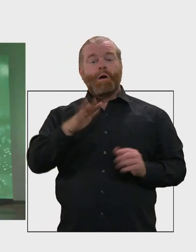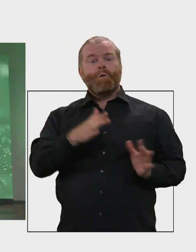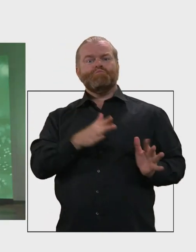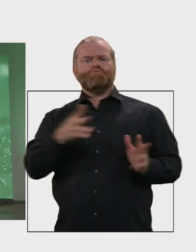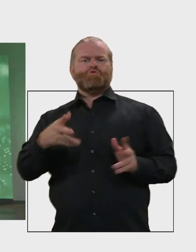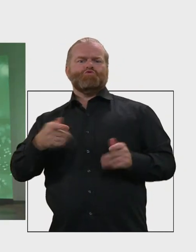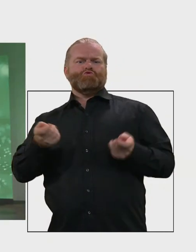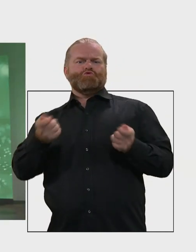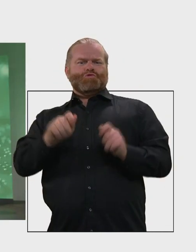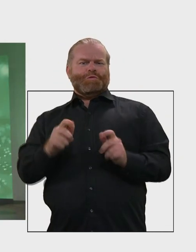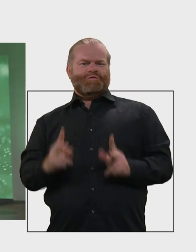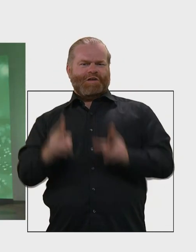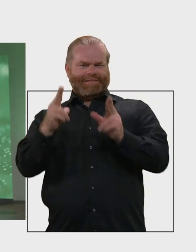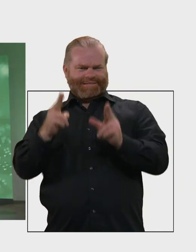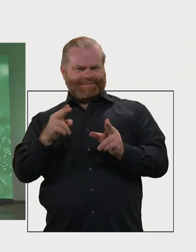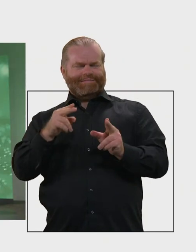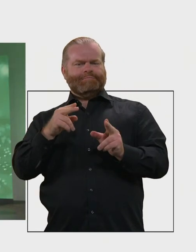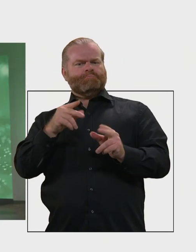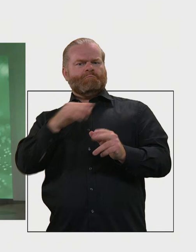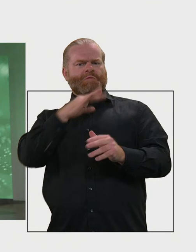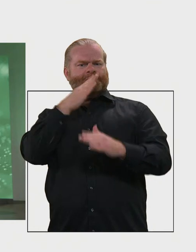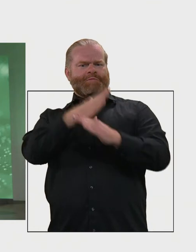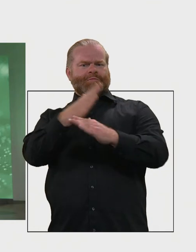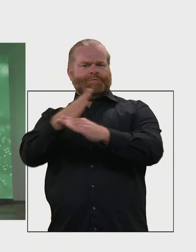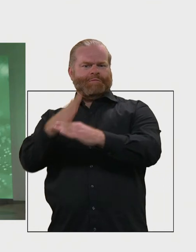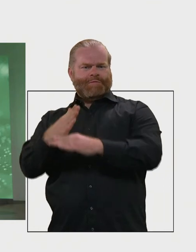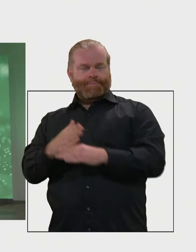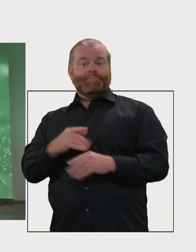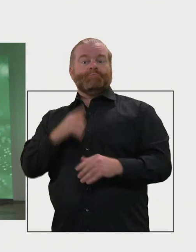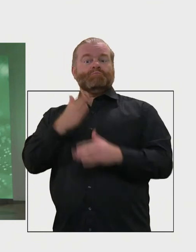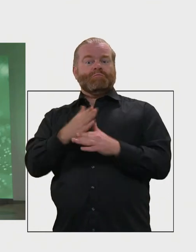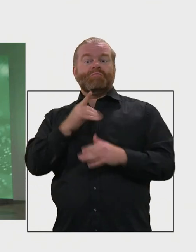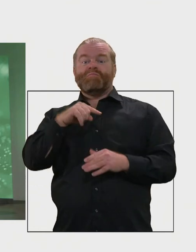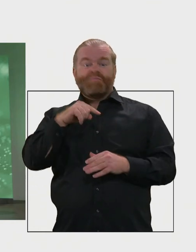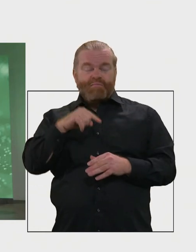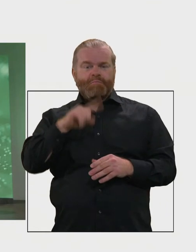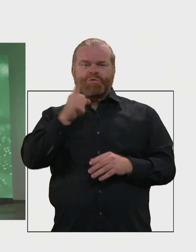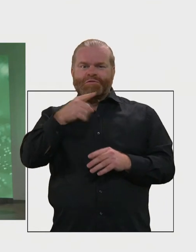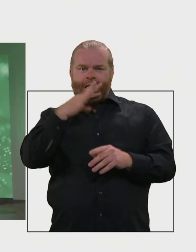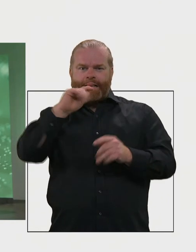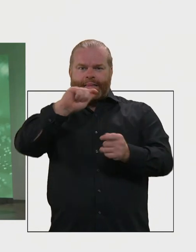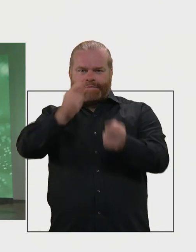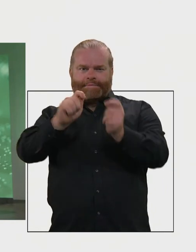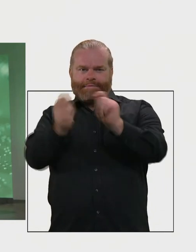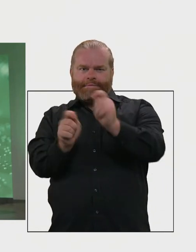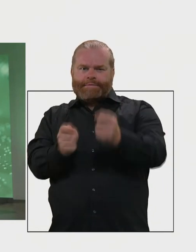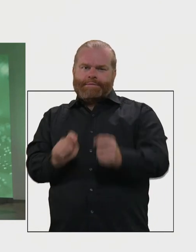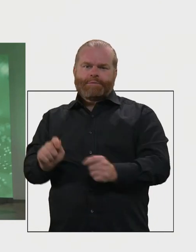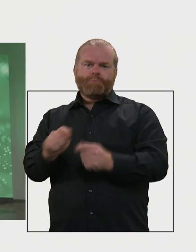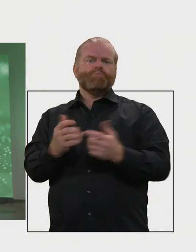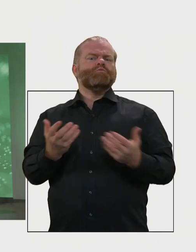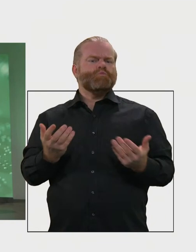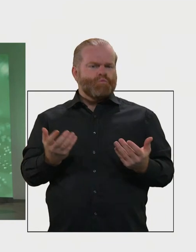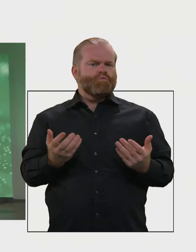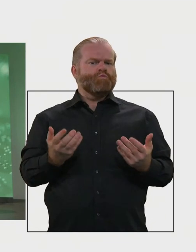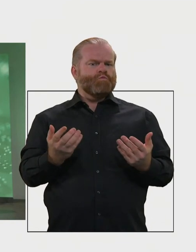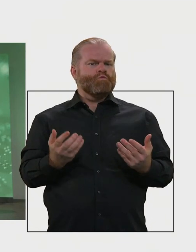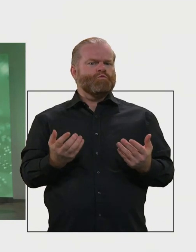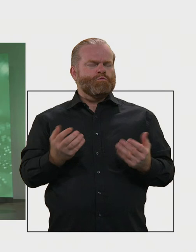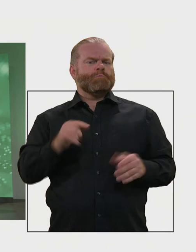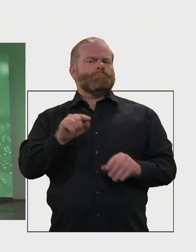ummodeln. Was anders war, es war besser anders, positiv, würde ich sagen. Das klingt doch gut. Hat uns auch sehr viel Spaß